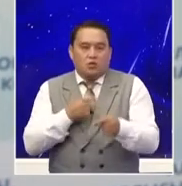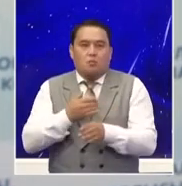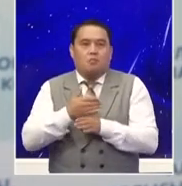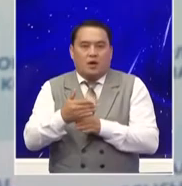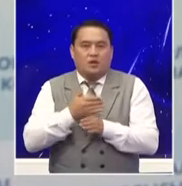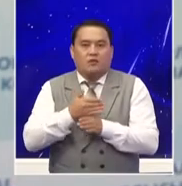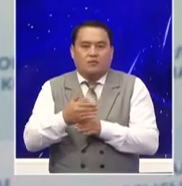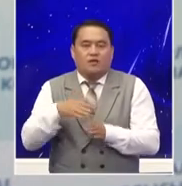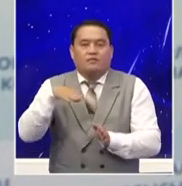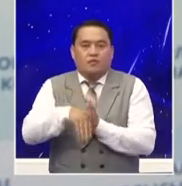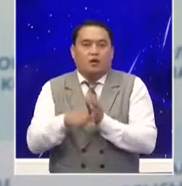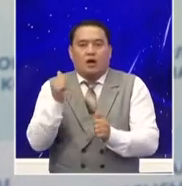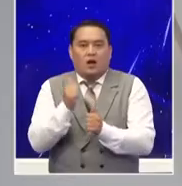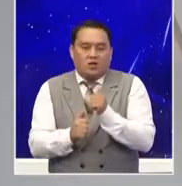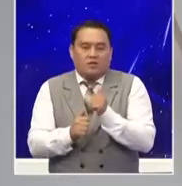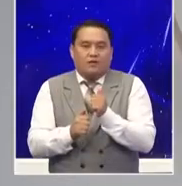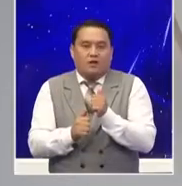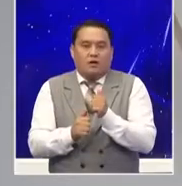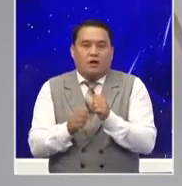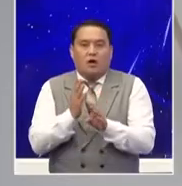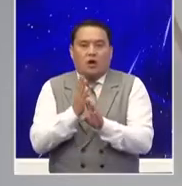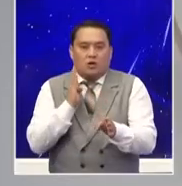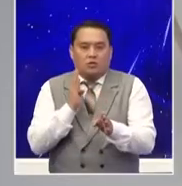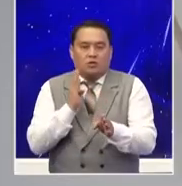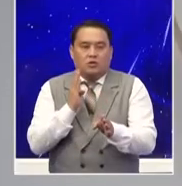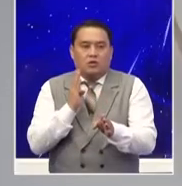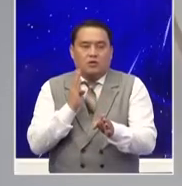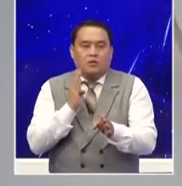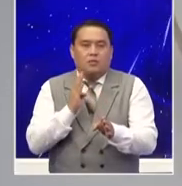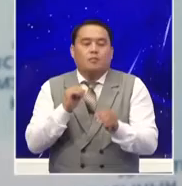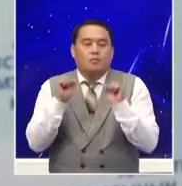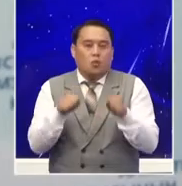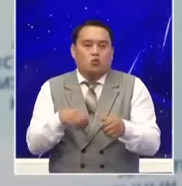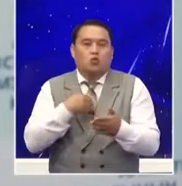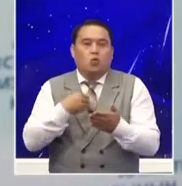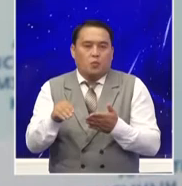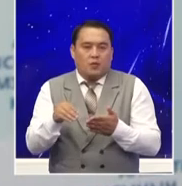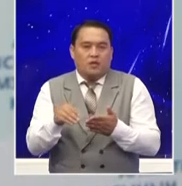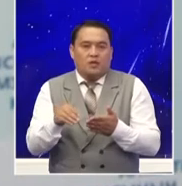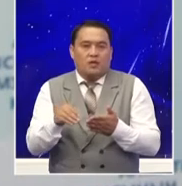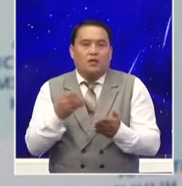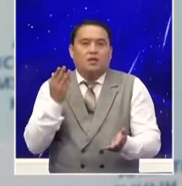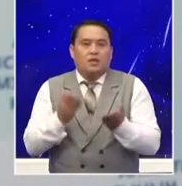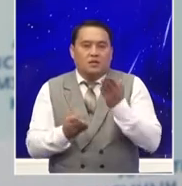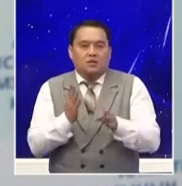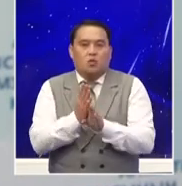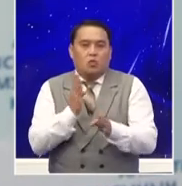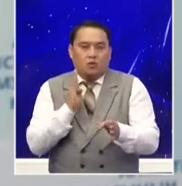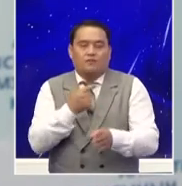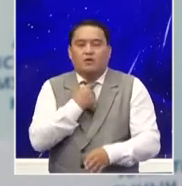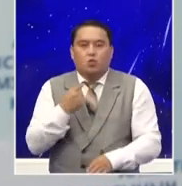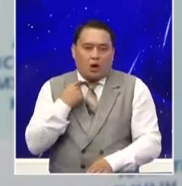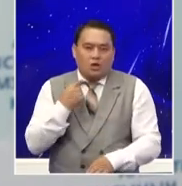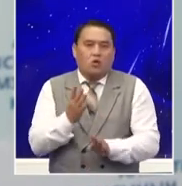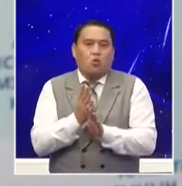поэтапно реализовывать каждого очередника МИО. Можно приобрести также, если он стоит, например, в Талдыкургане